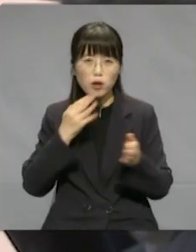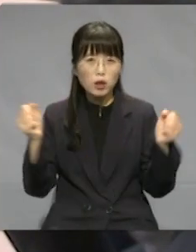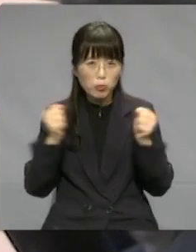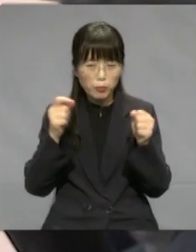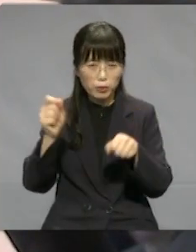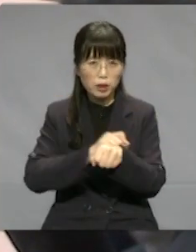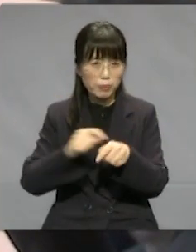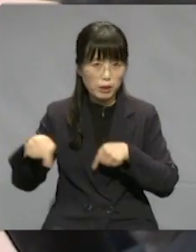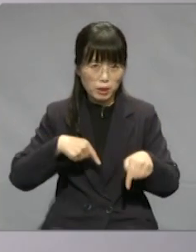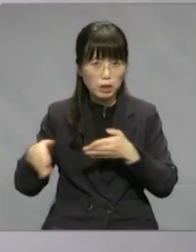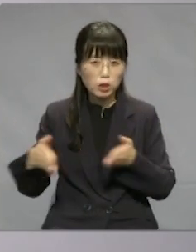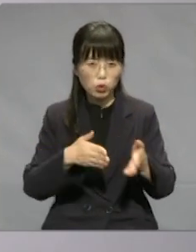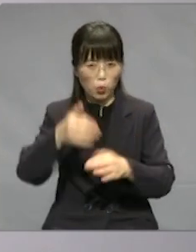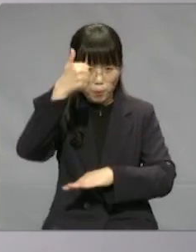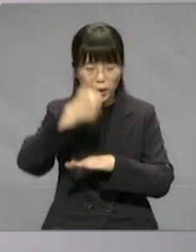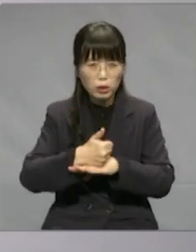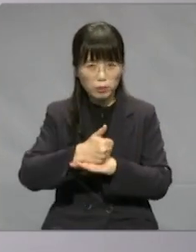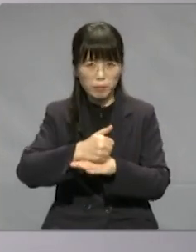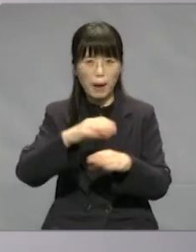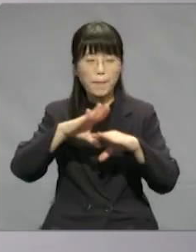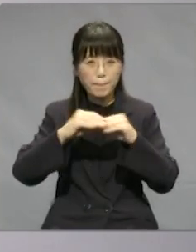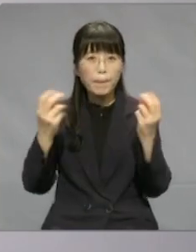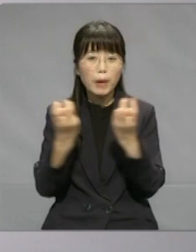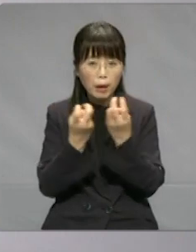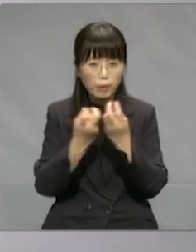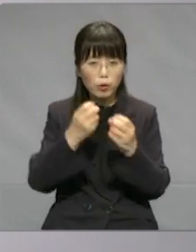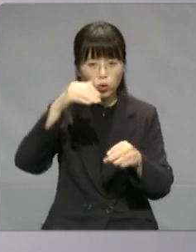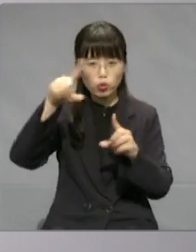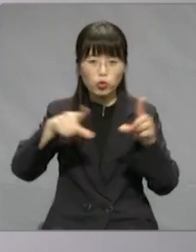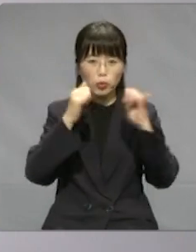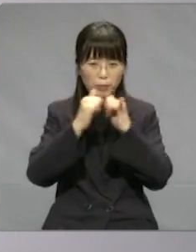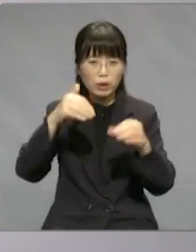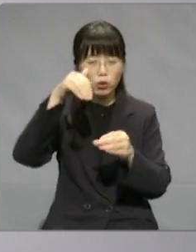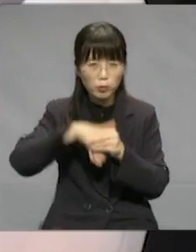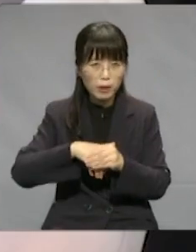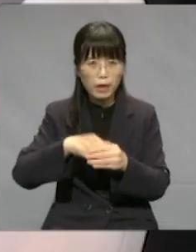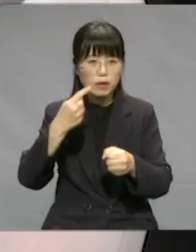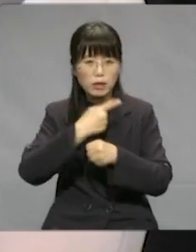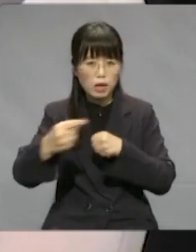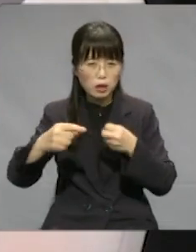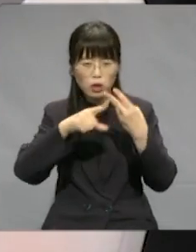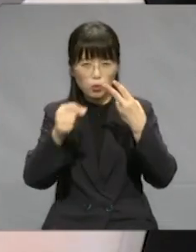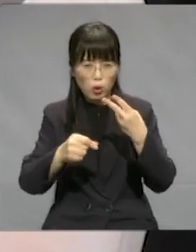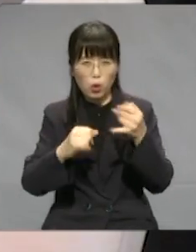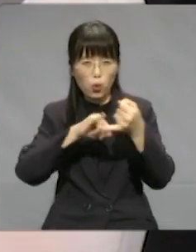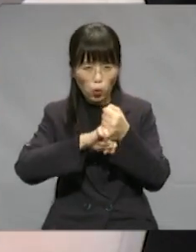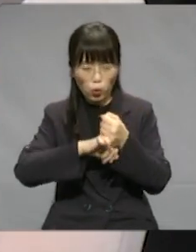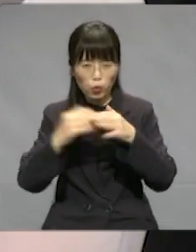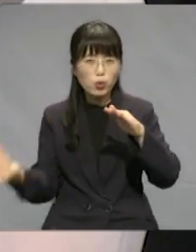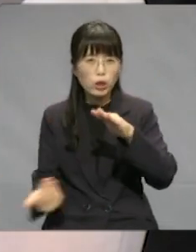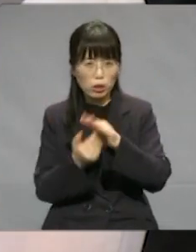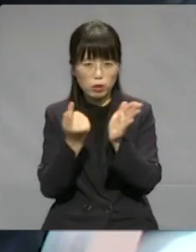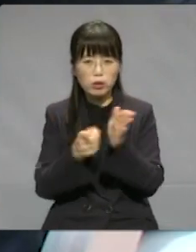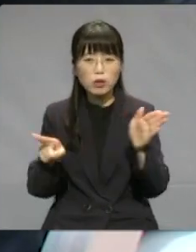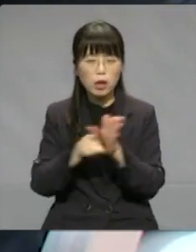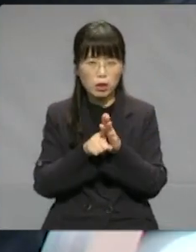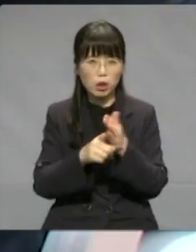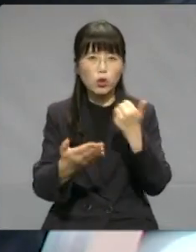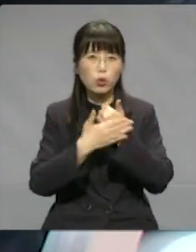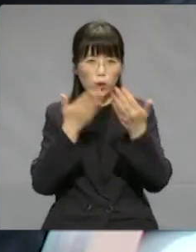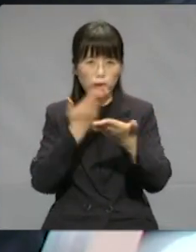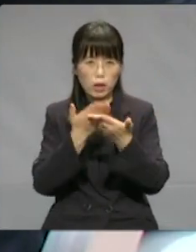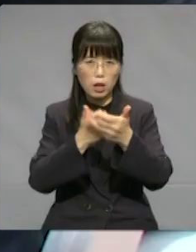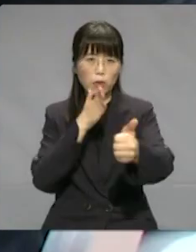북부 특별자치도의 마지막 관문인 주민투표가 내년 2월 반드시 실시되도록 목소리를 내달라고